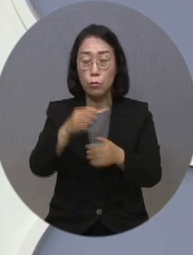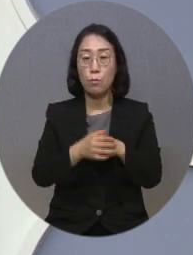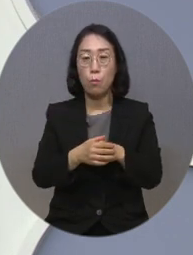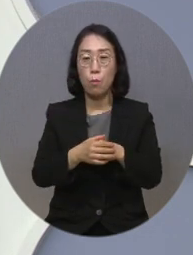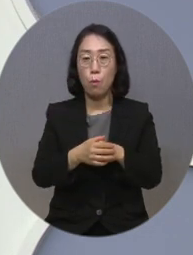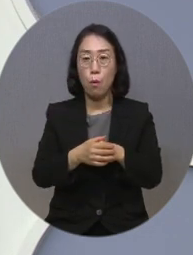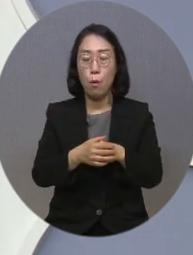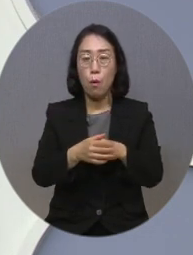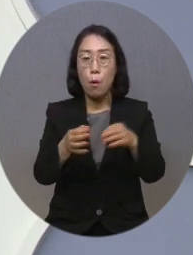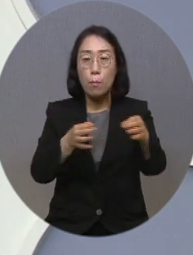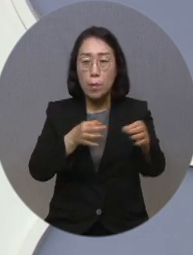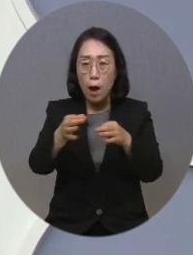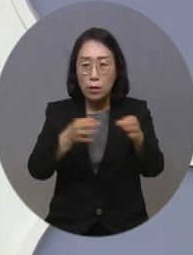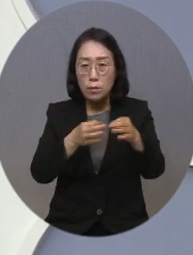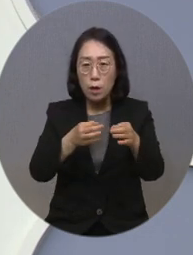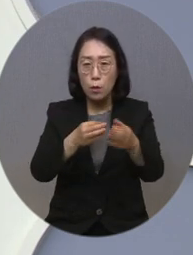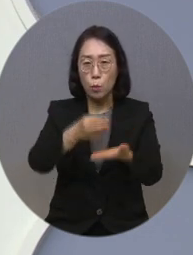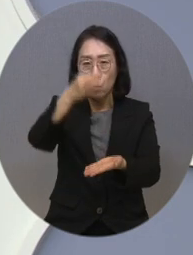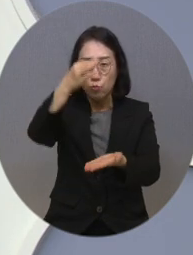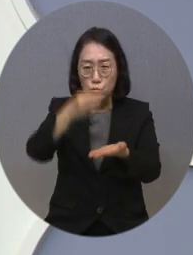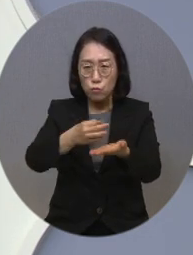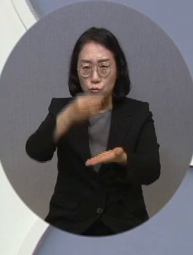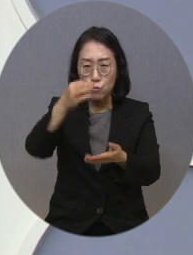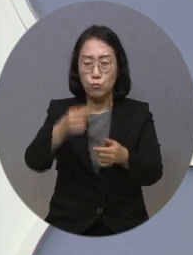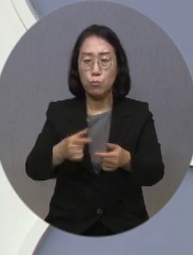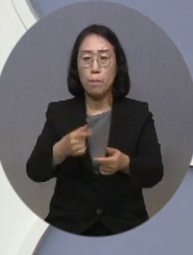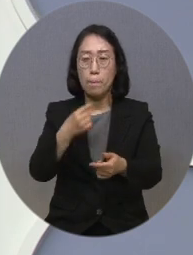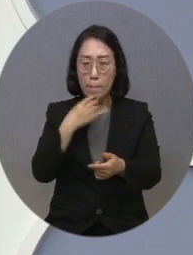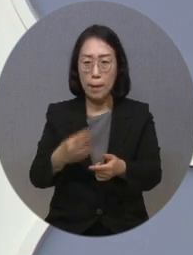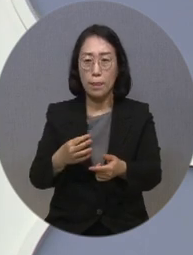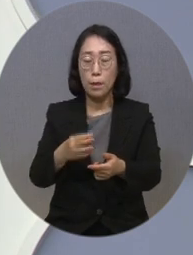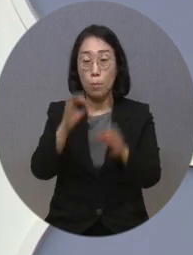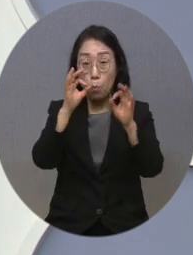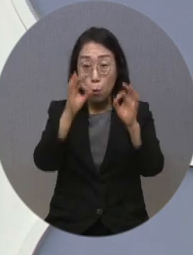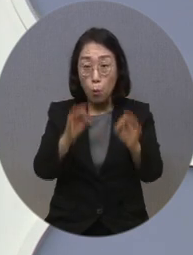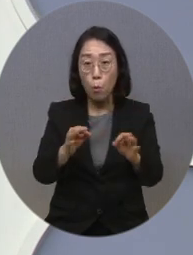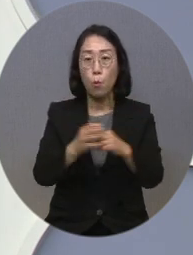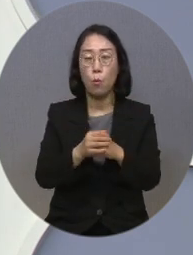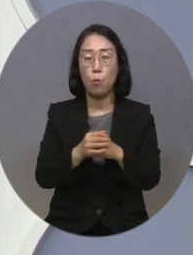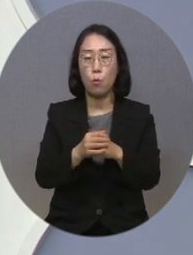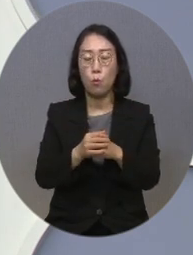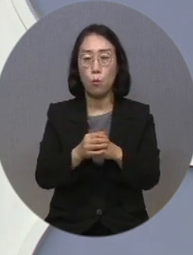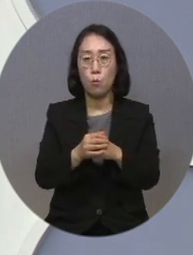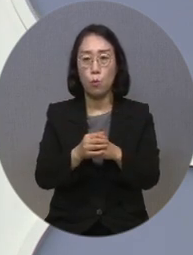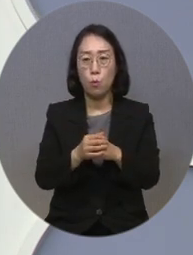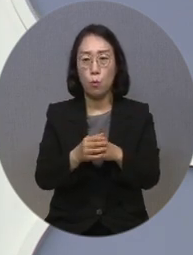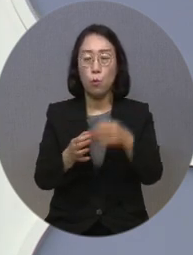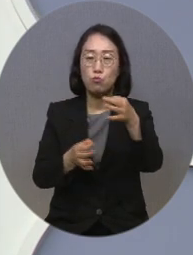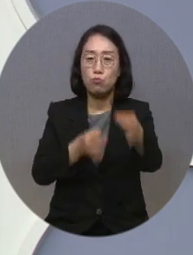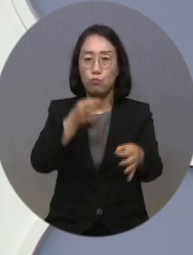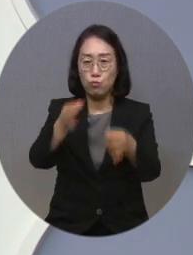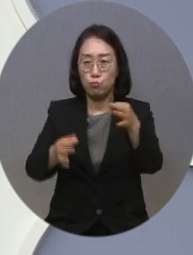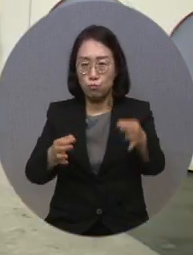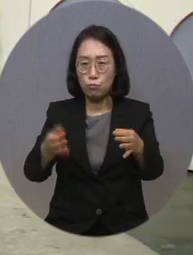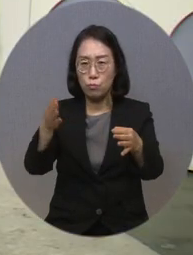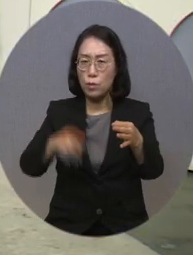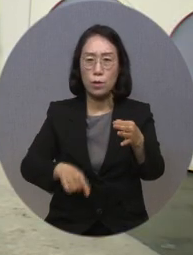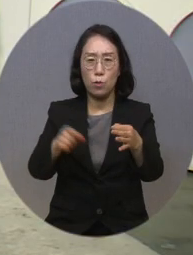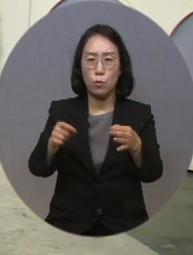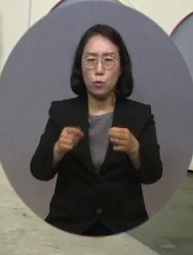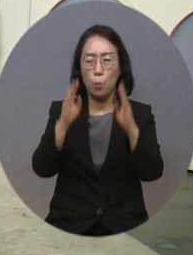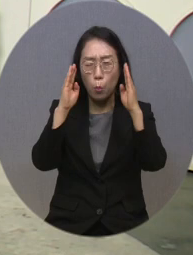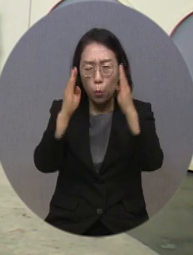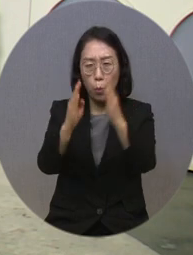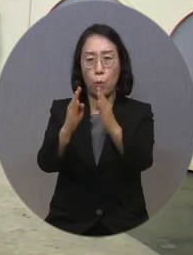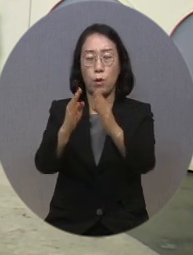늘었느냐 감소했느냐를 갖고 그 기준을 매기고 있는데 그건 굉장히 좀 단편적인 생각이다 이렇게 생각을 합니다. 예를